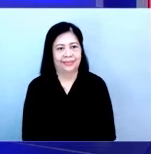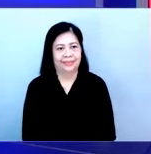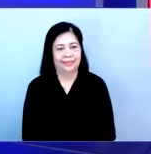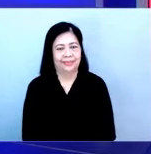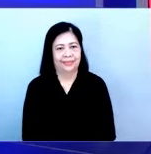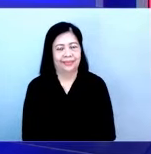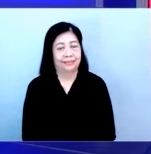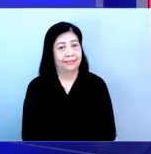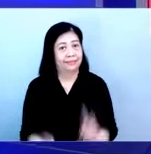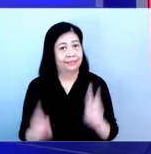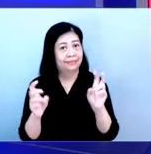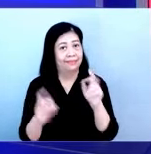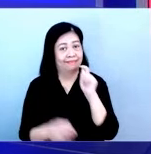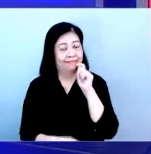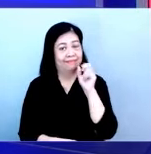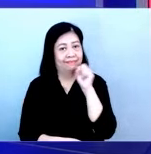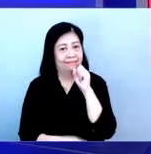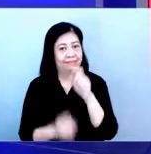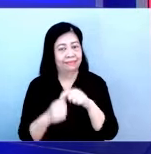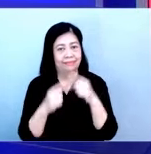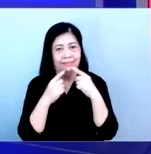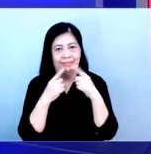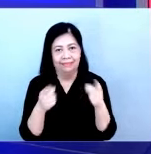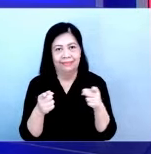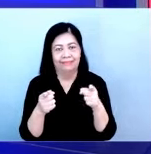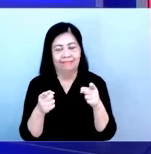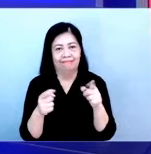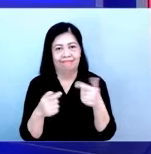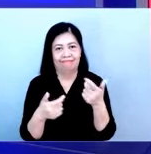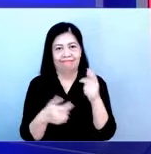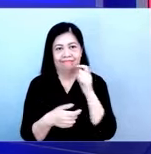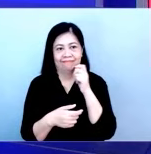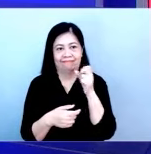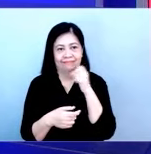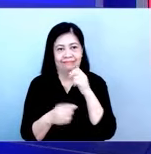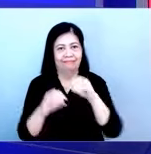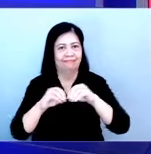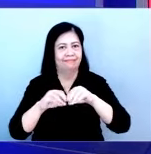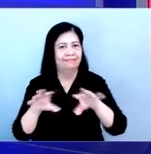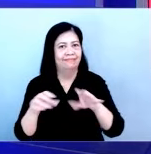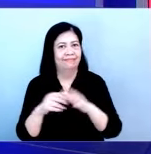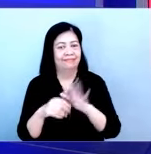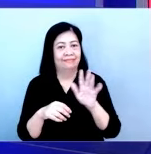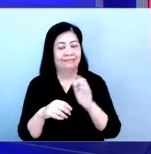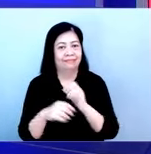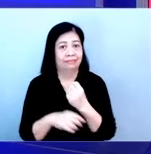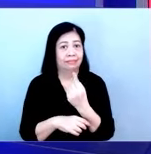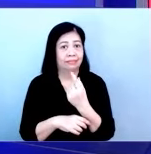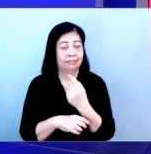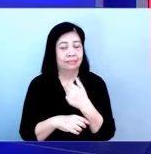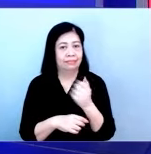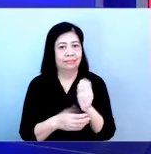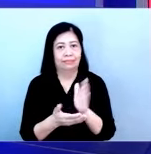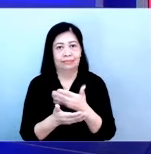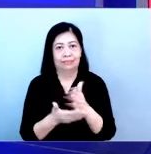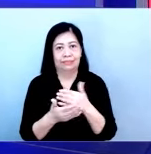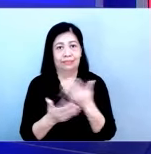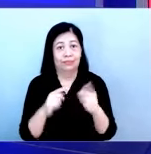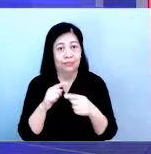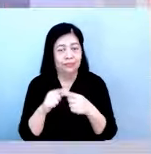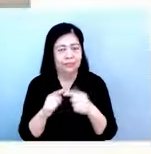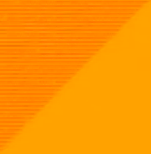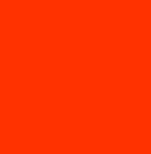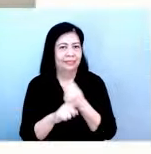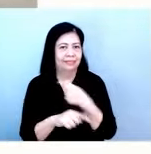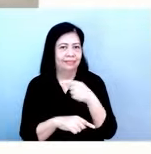Speaking of Taylor Swift, inanunsyo na ng global superstar na ilalabas niya ang kanyang 11th studio album sa April